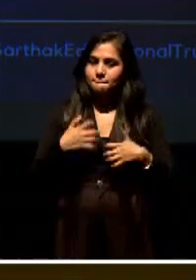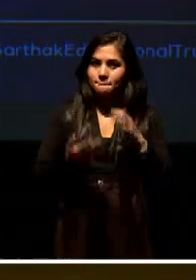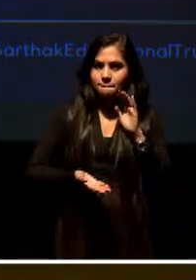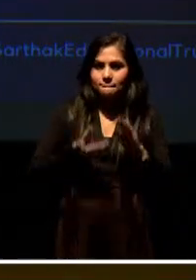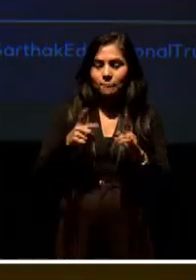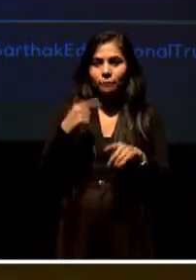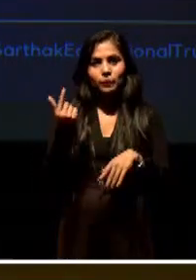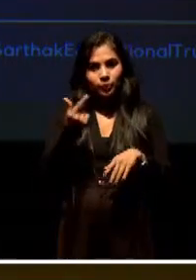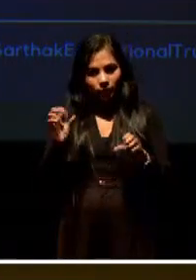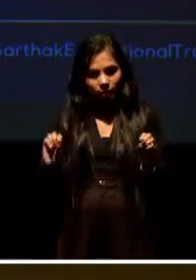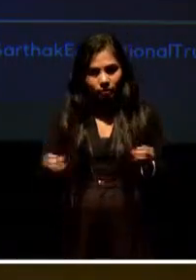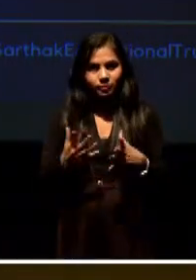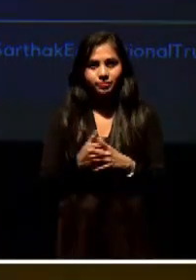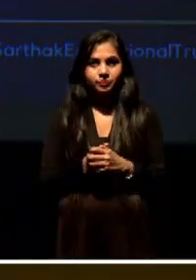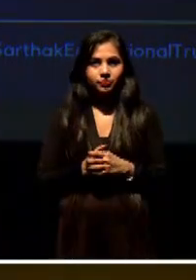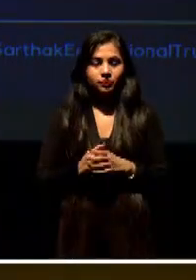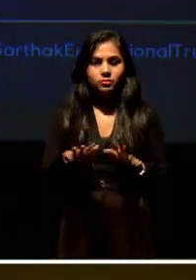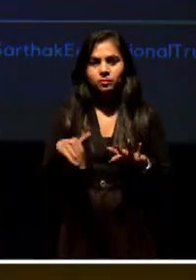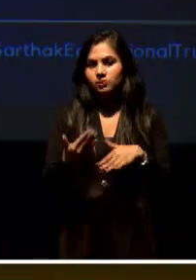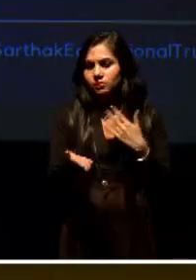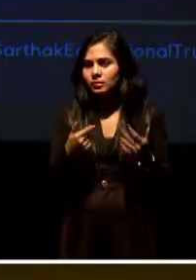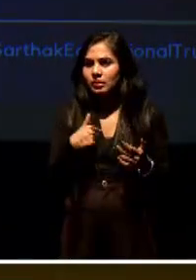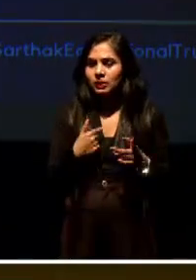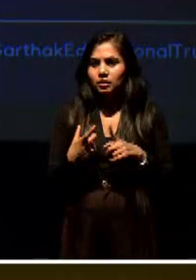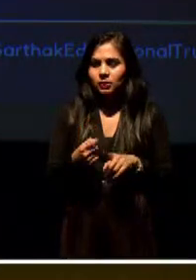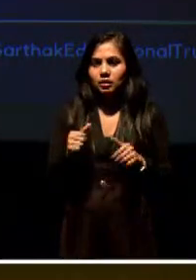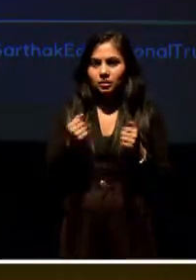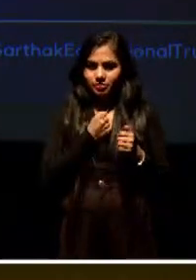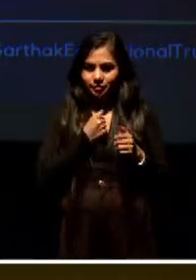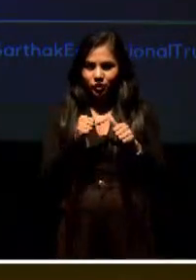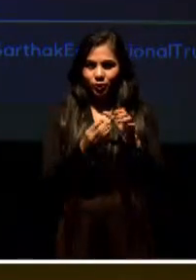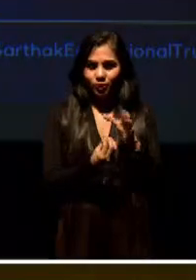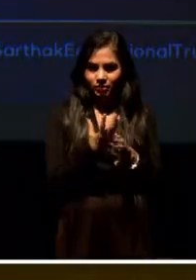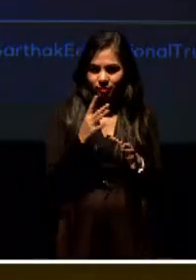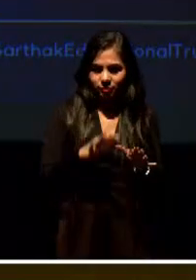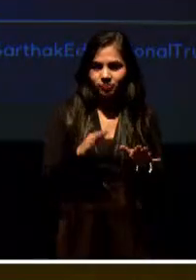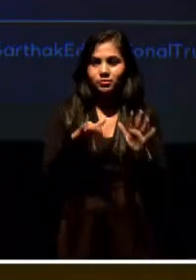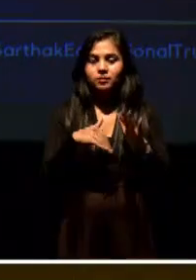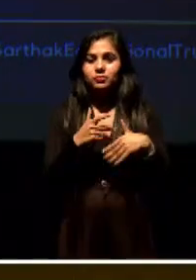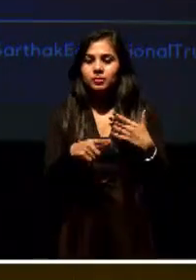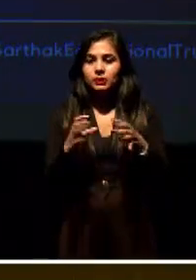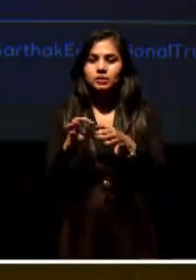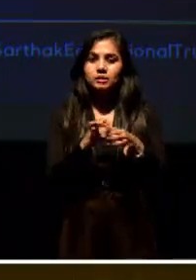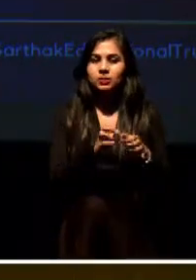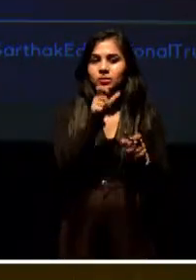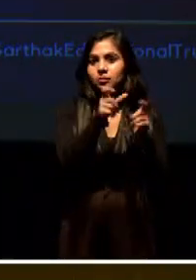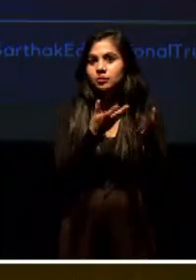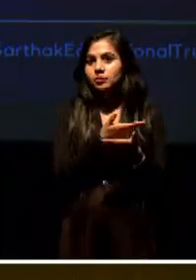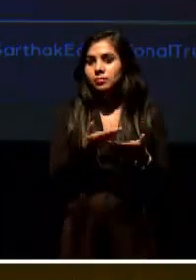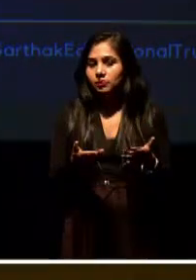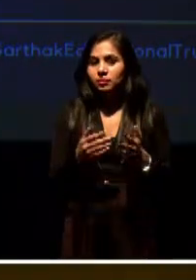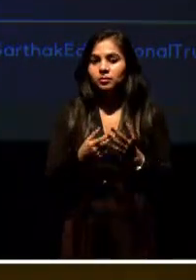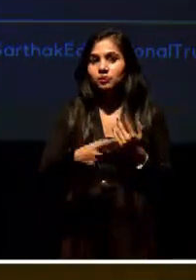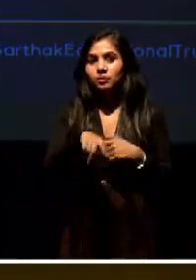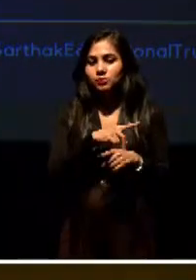उसको यूज़ करना शुरू किया. और फिर मैंने हमारे अपने ऑर्गेनाइजेशन में भी और अपने ऑर्गेनाइजेशन से कनेक्टेड जितने लोग